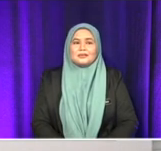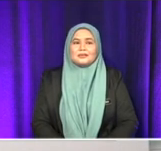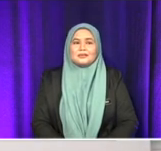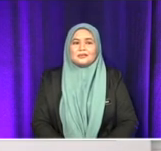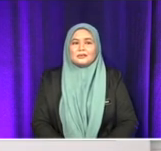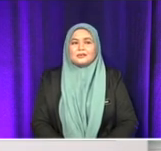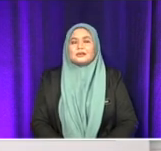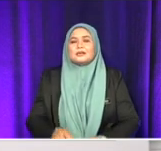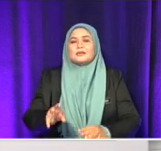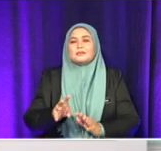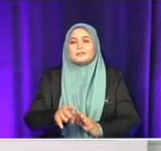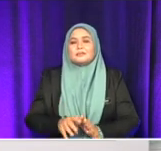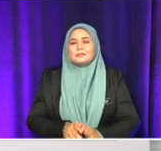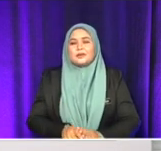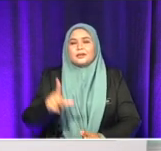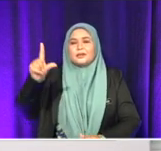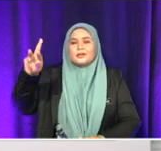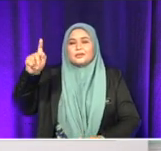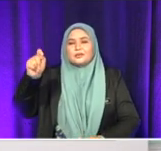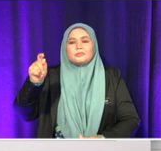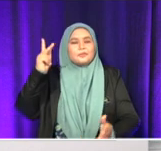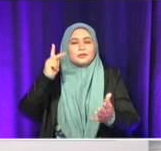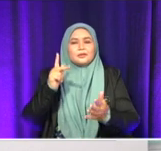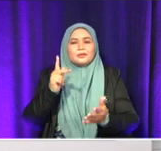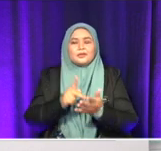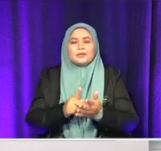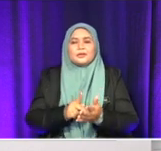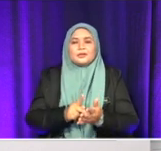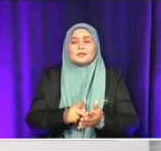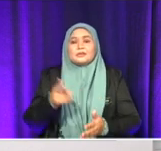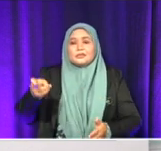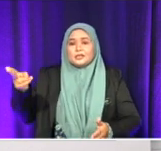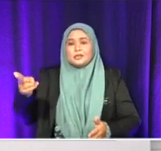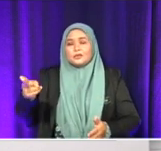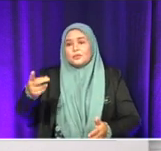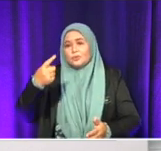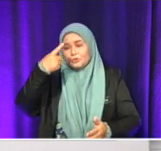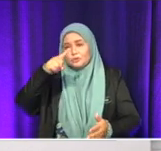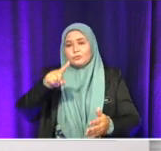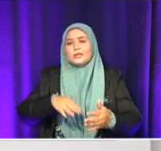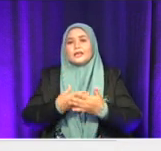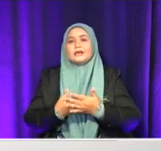menegangkan mata pelajaran sejarah untuk menanam perasaan cinta akan negara